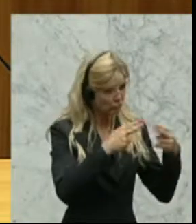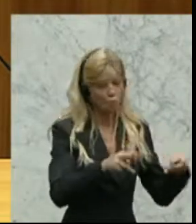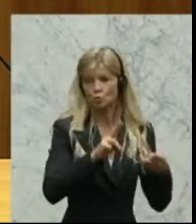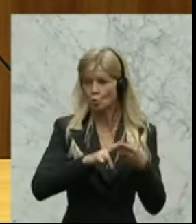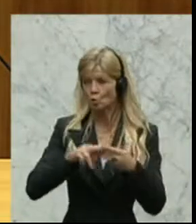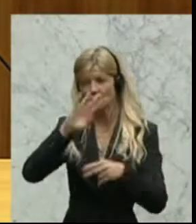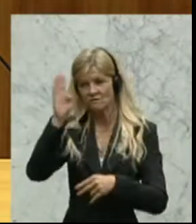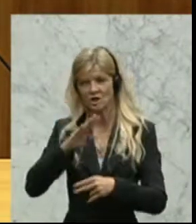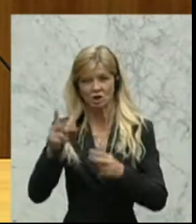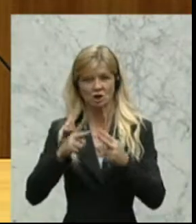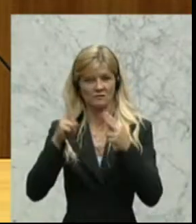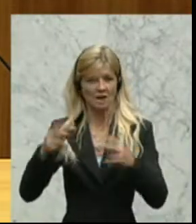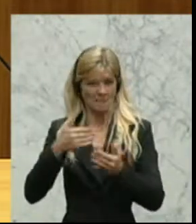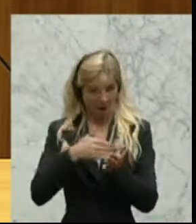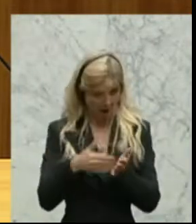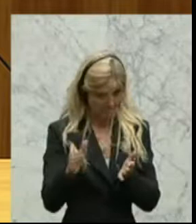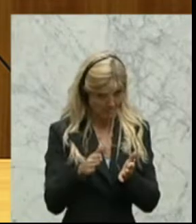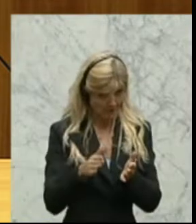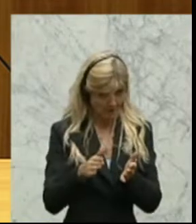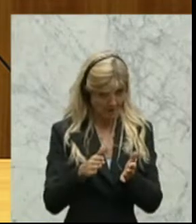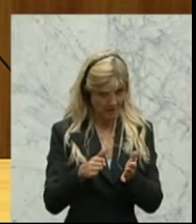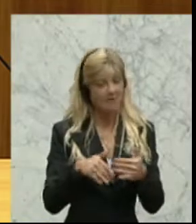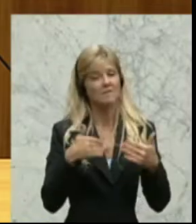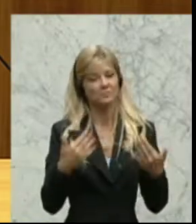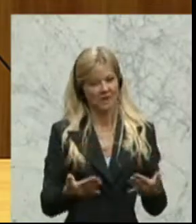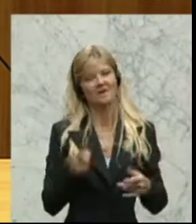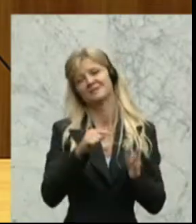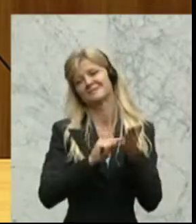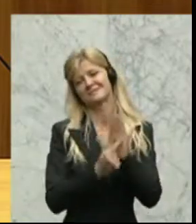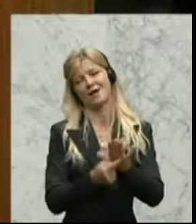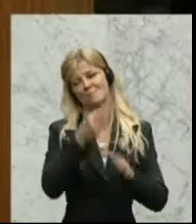auf, dass es eine reine Augenauswischerei ist, um von wichtigeren Themen abzulenken.